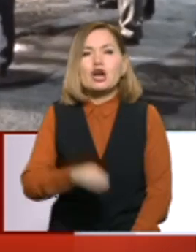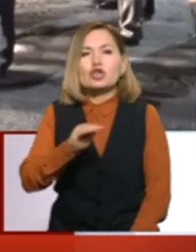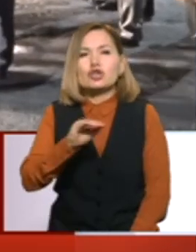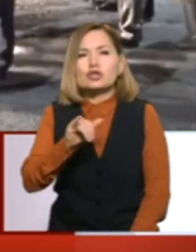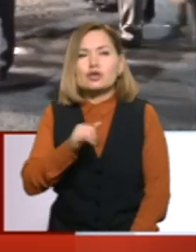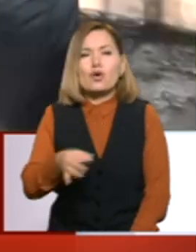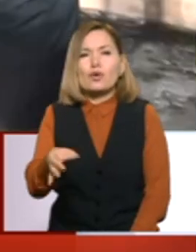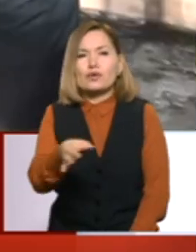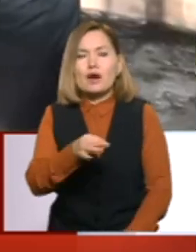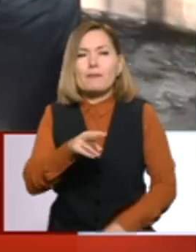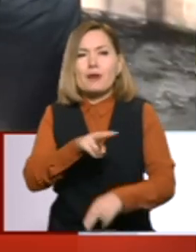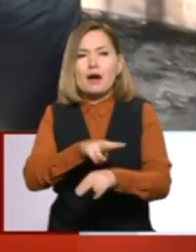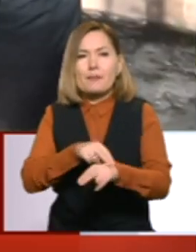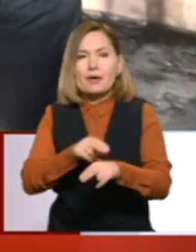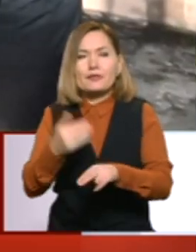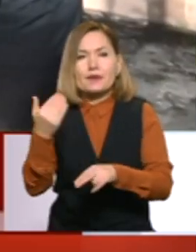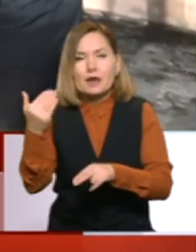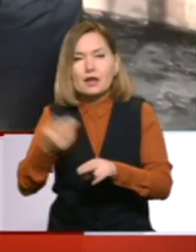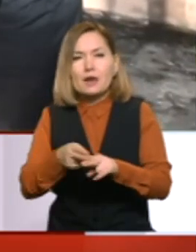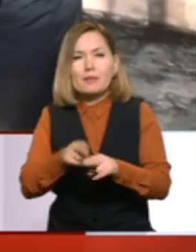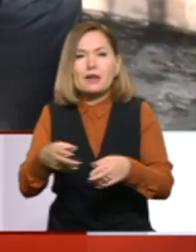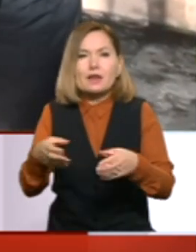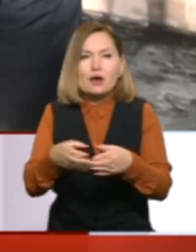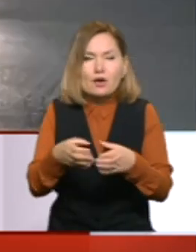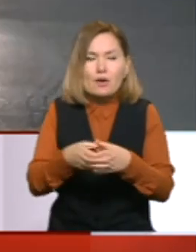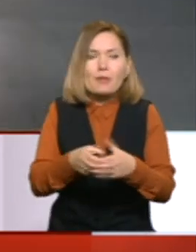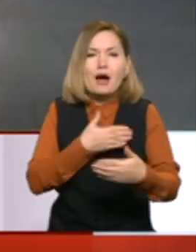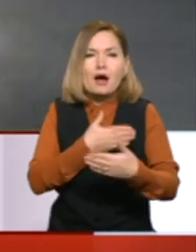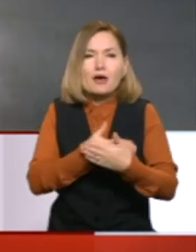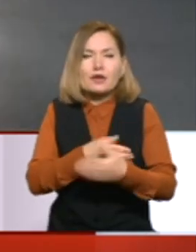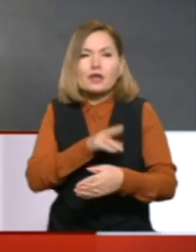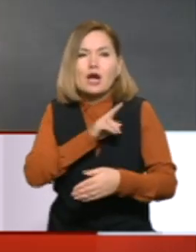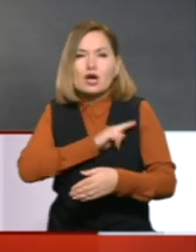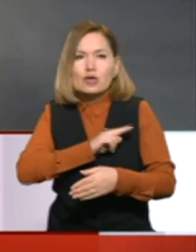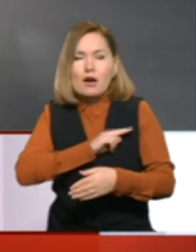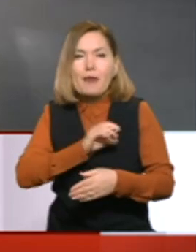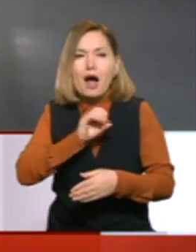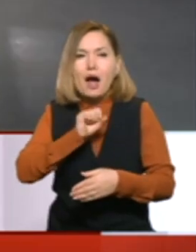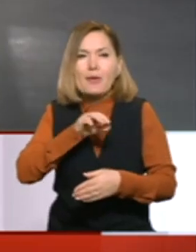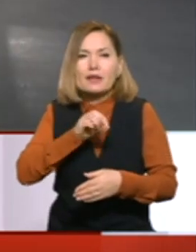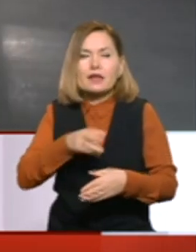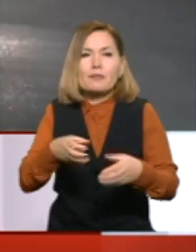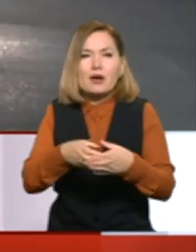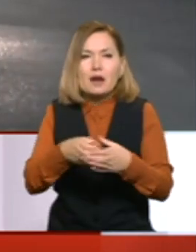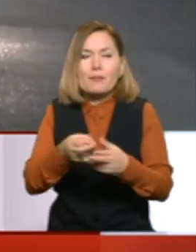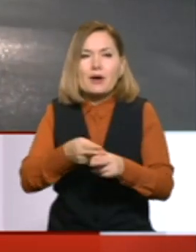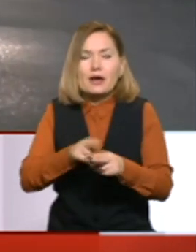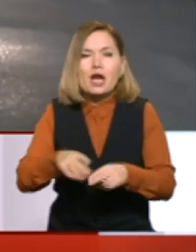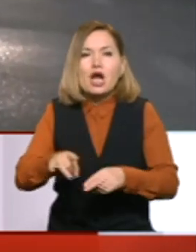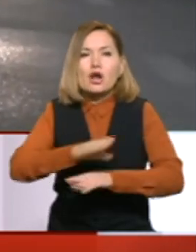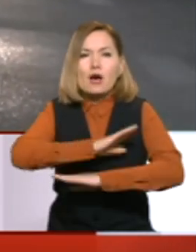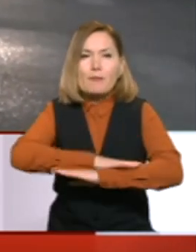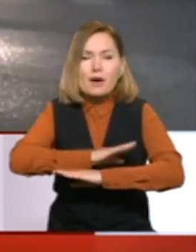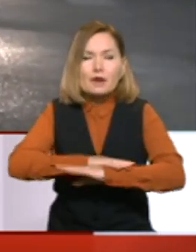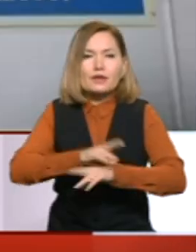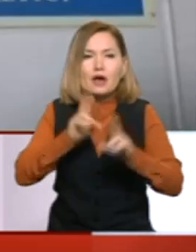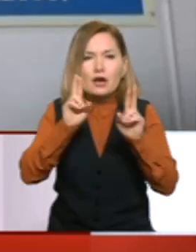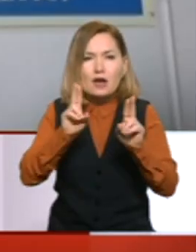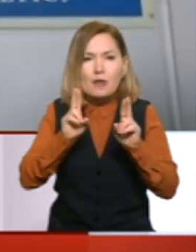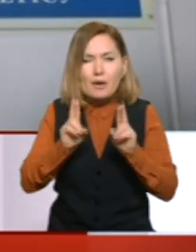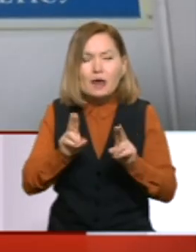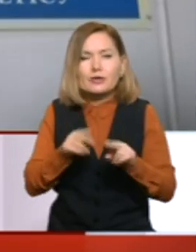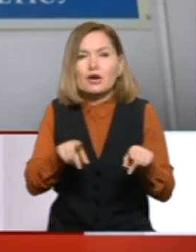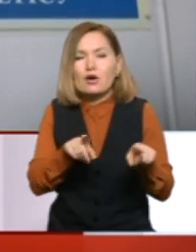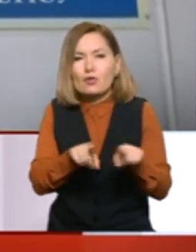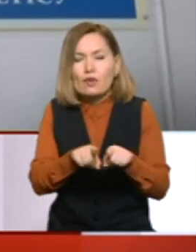Жетісу облысында полиция, қоғамдық ұйым өкілдері және Аманат партиясының өкілдері республикалық құқтық тәртіп жедел алдын алу шарасы